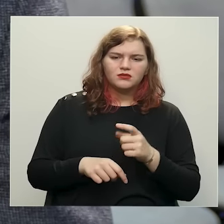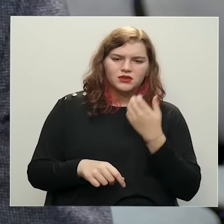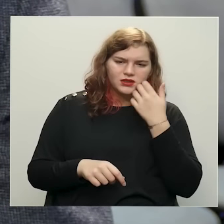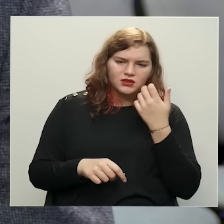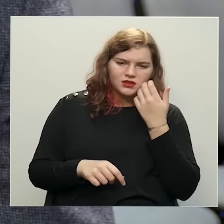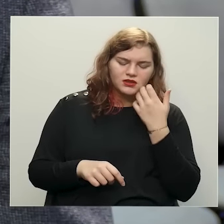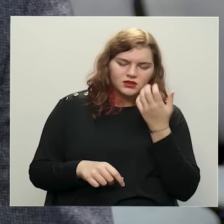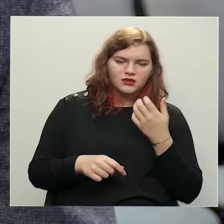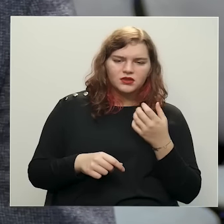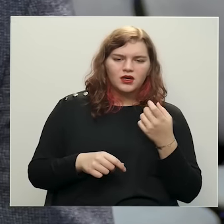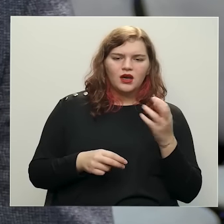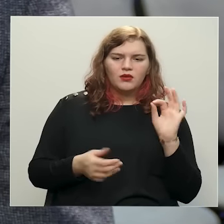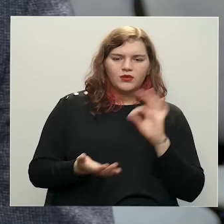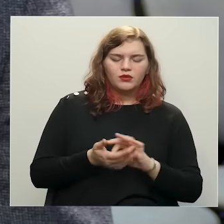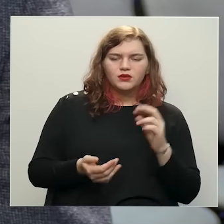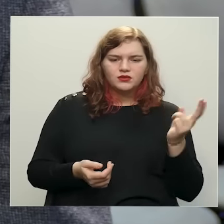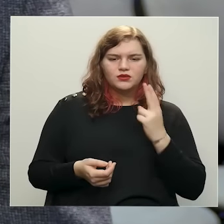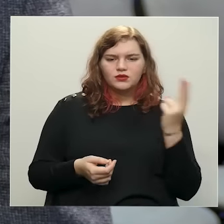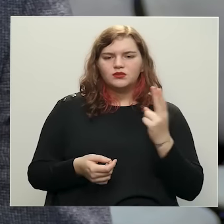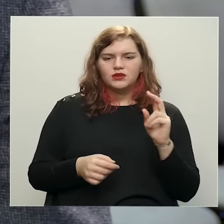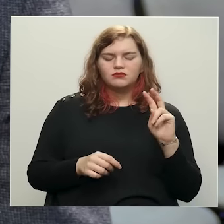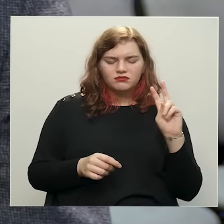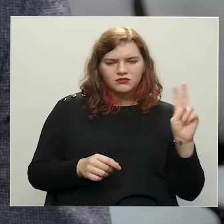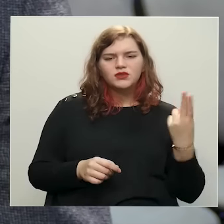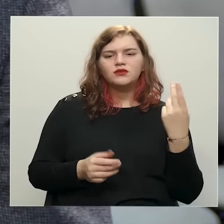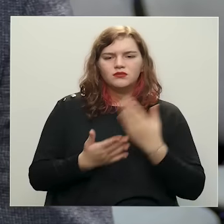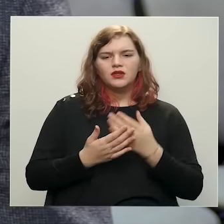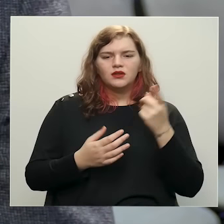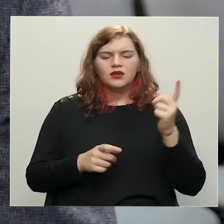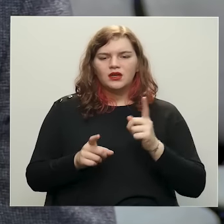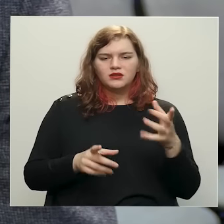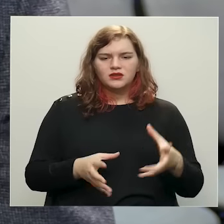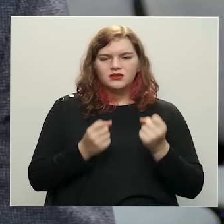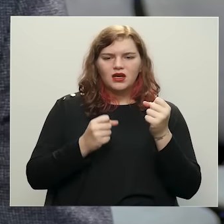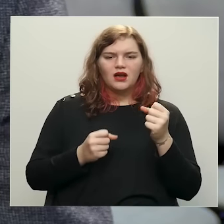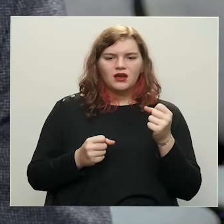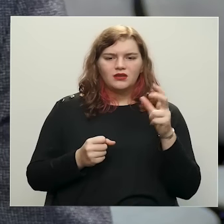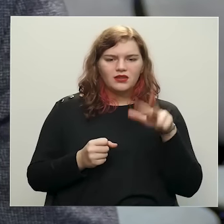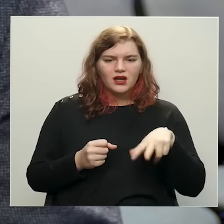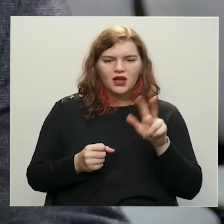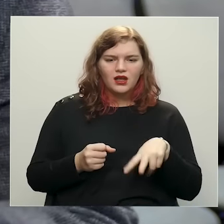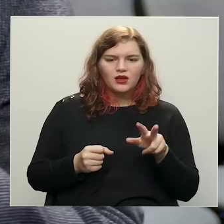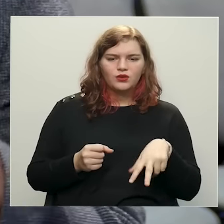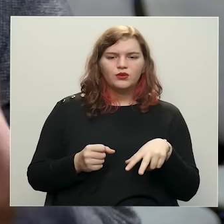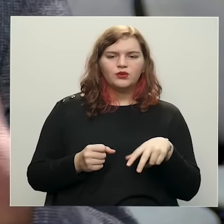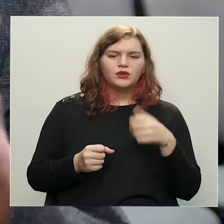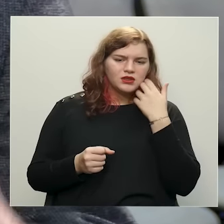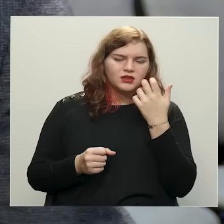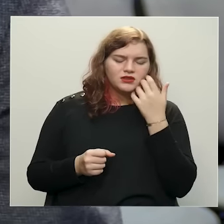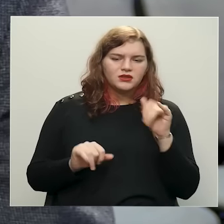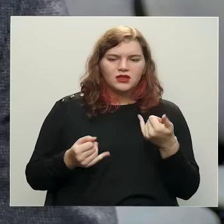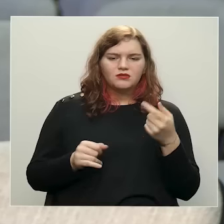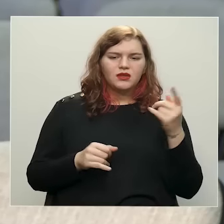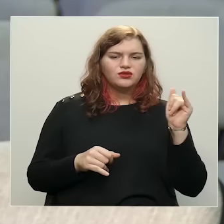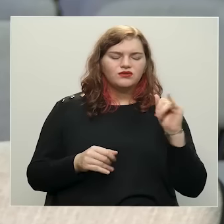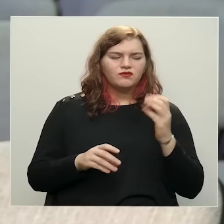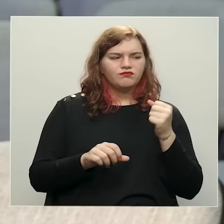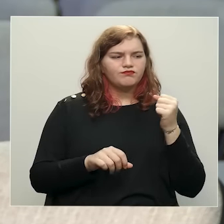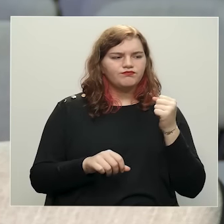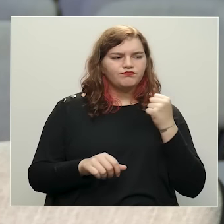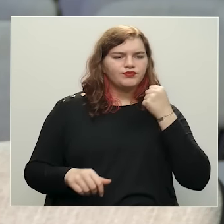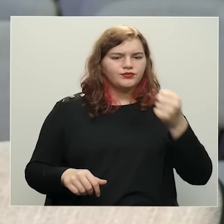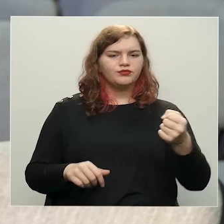când am promis lui Dumnezeu că mă întorc la El, dacă scapă ăla. Deci în alea 3 luni, nu neapărat. A trebuit să interveniți,